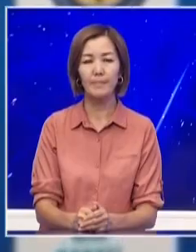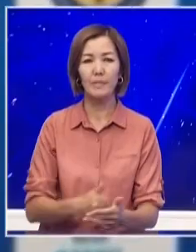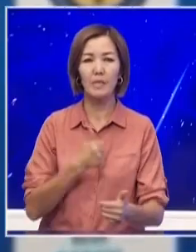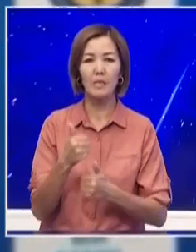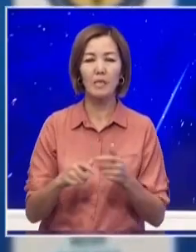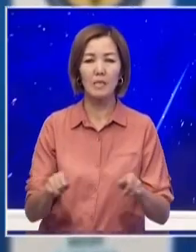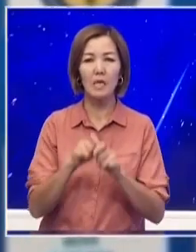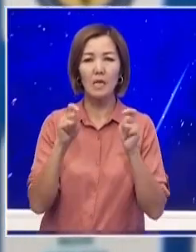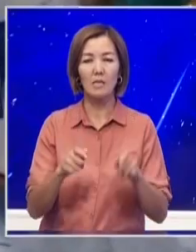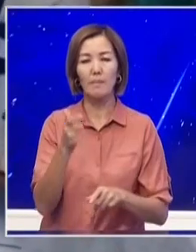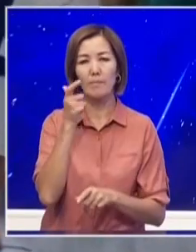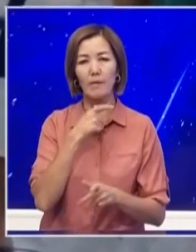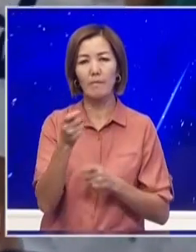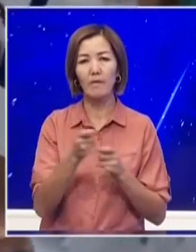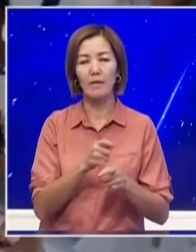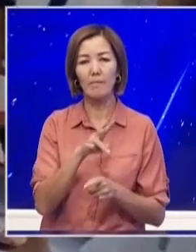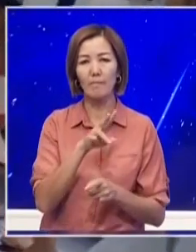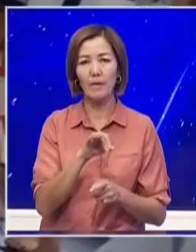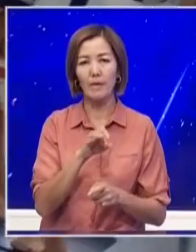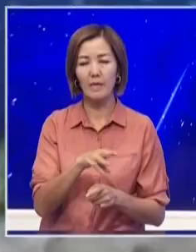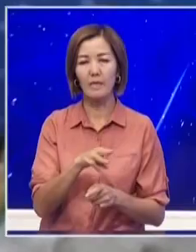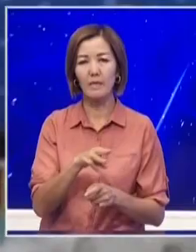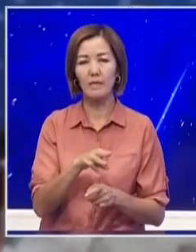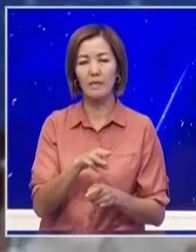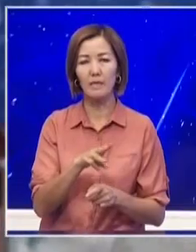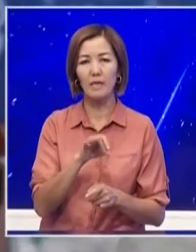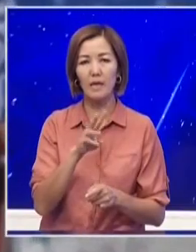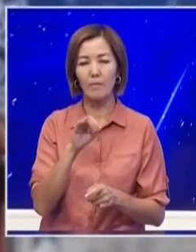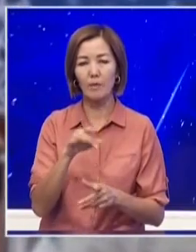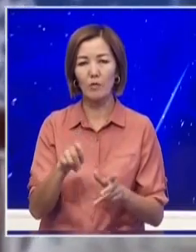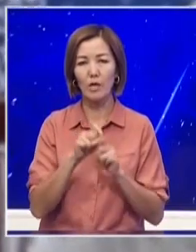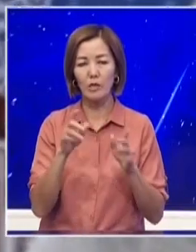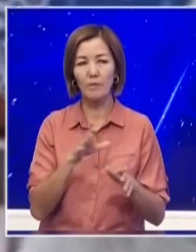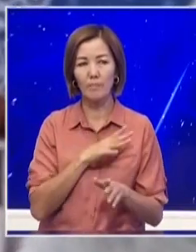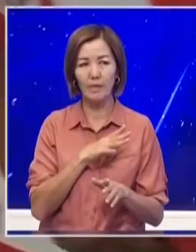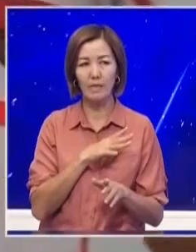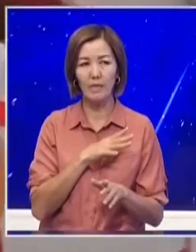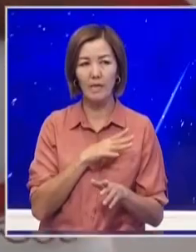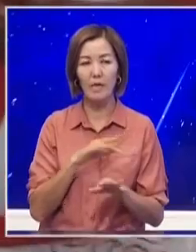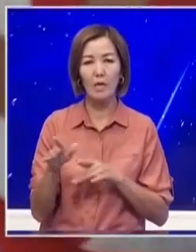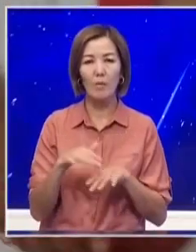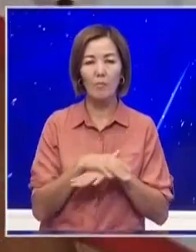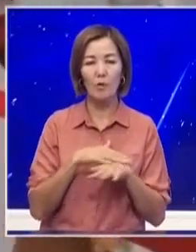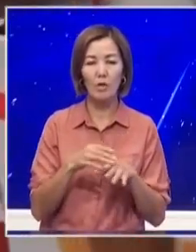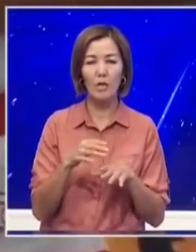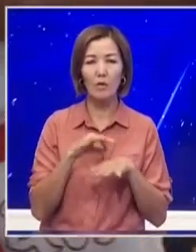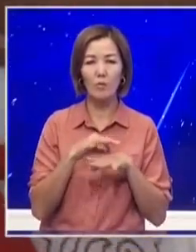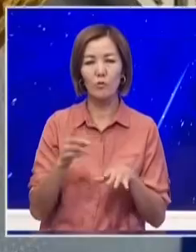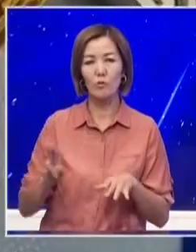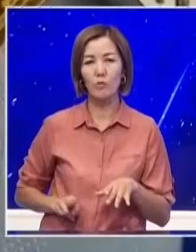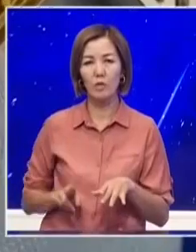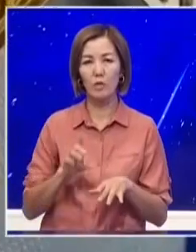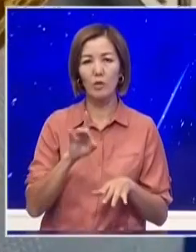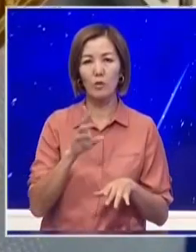Жарыстың шымылдығын Панфилов ауданының әкімі Марат Рахымбердіұлы ашып берді. Сондай облыстық бұқаралық спорттық шараларды өткізу орталығының директоры